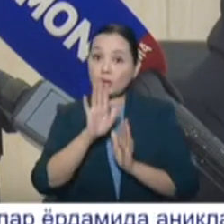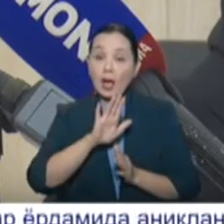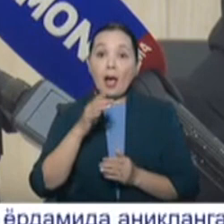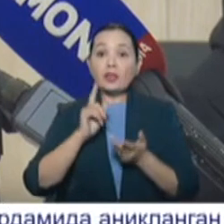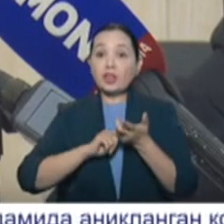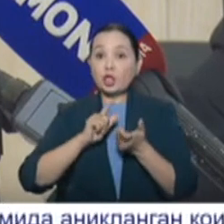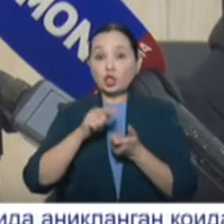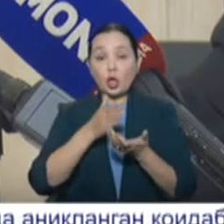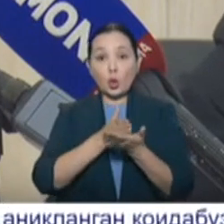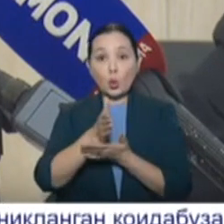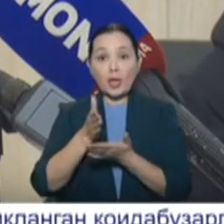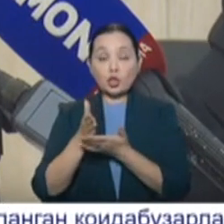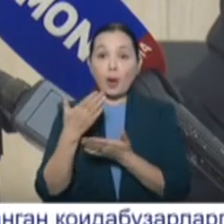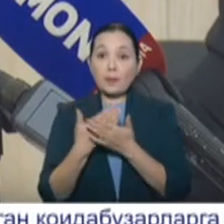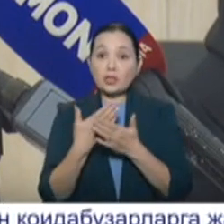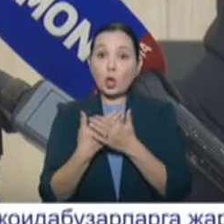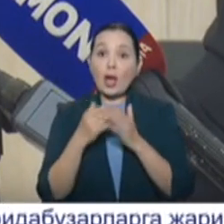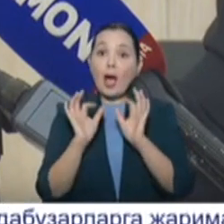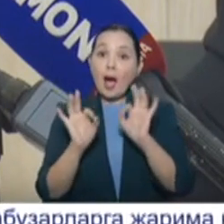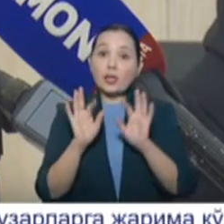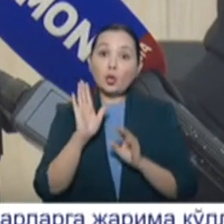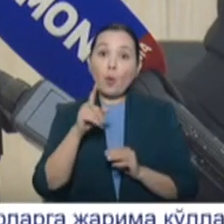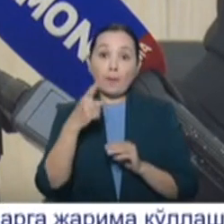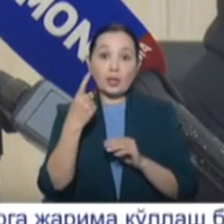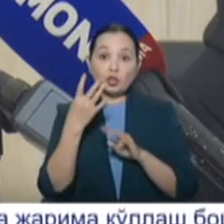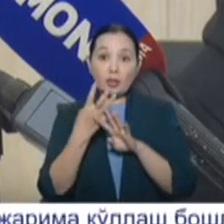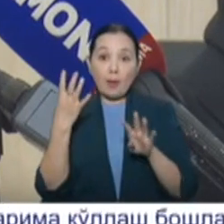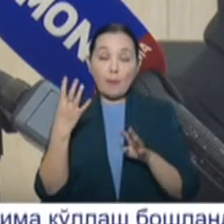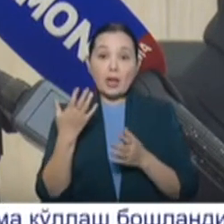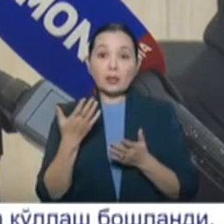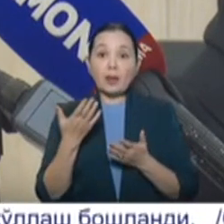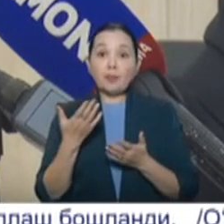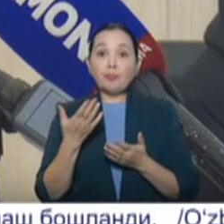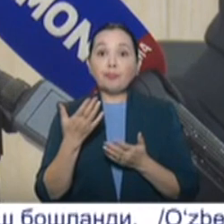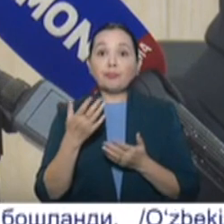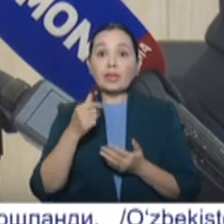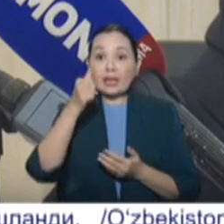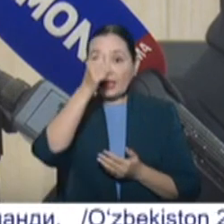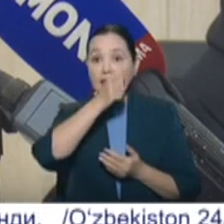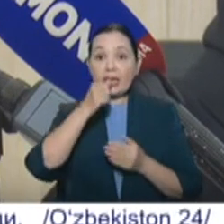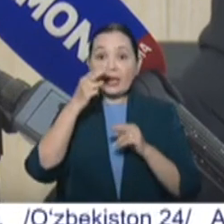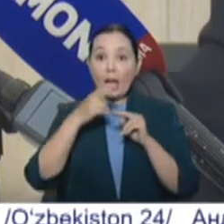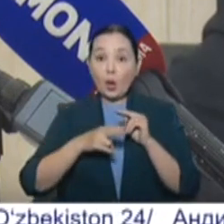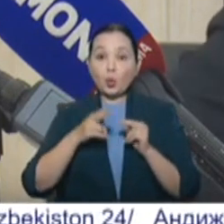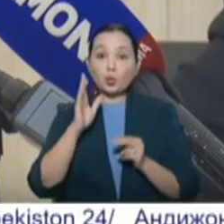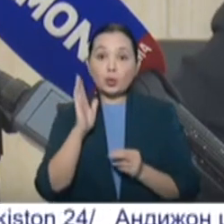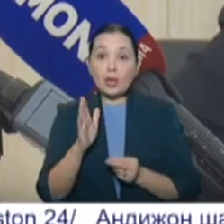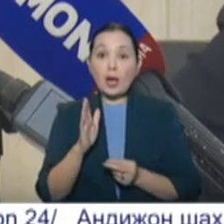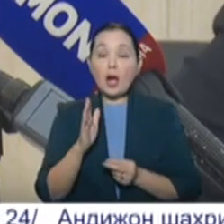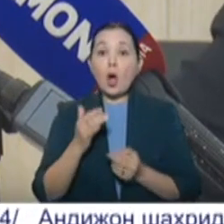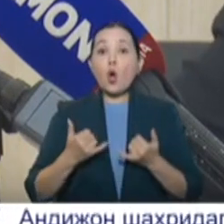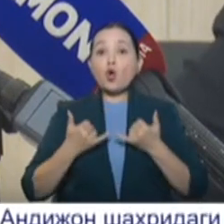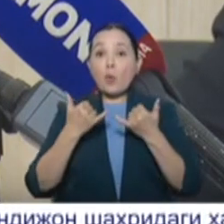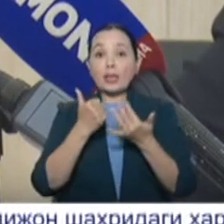nechta yo'nalishlarini misol tariqasida aytib o'tsam, bu birinchi navbatda mana yil yakunida